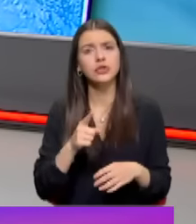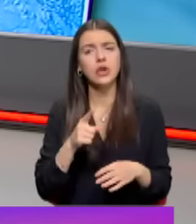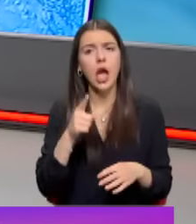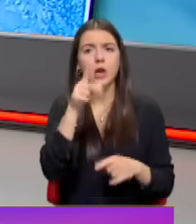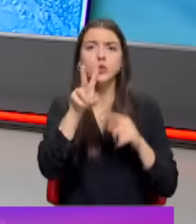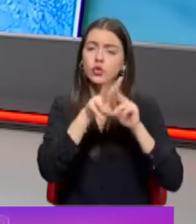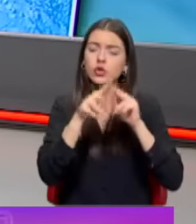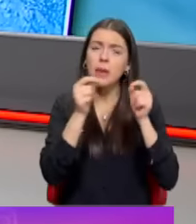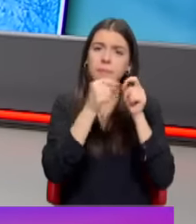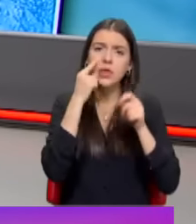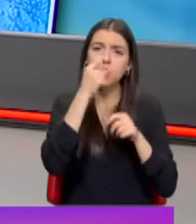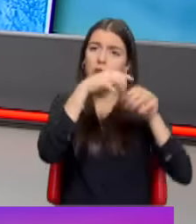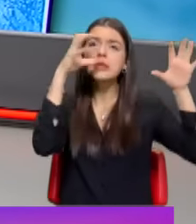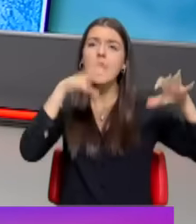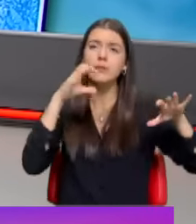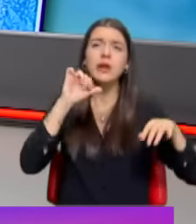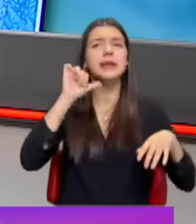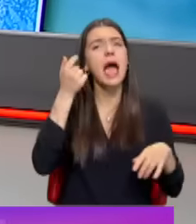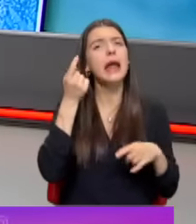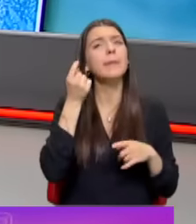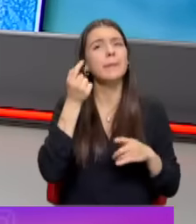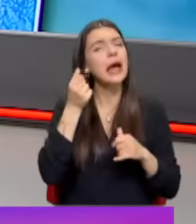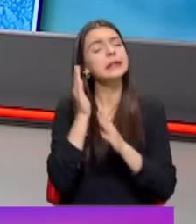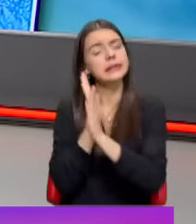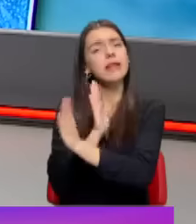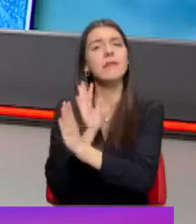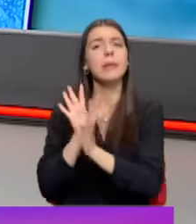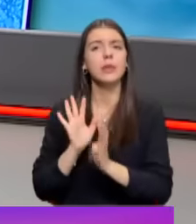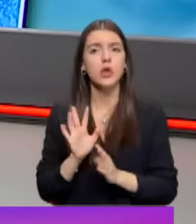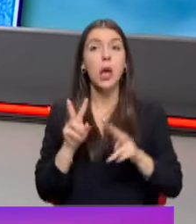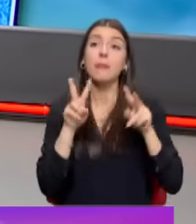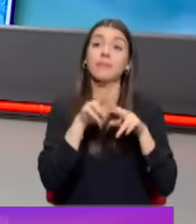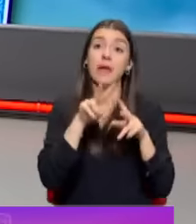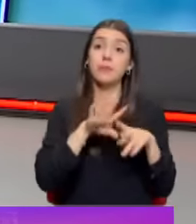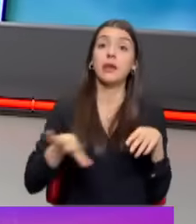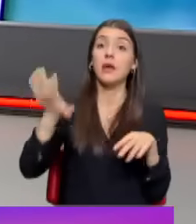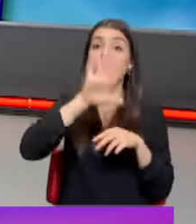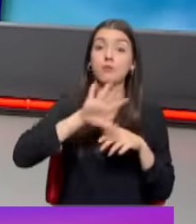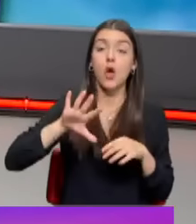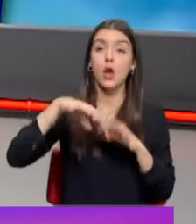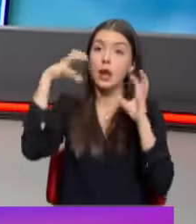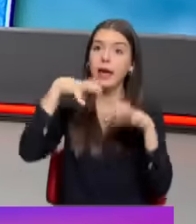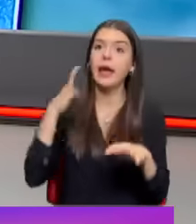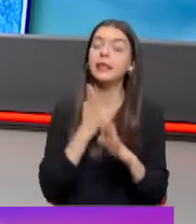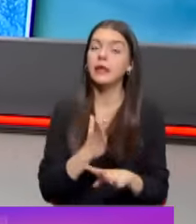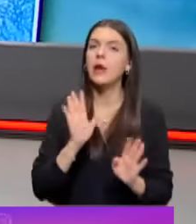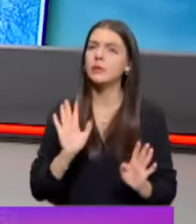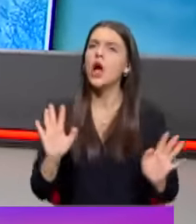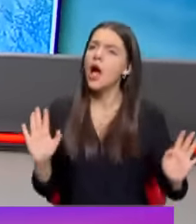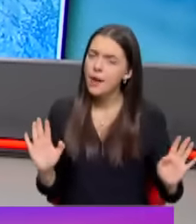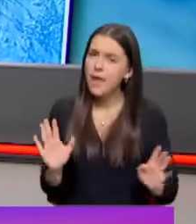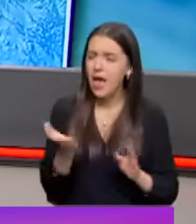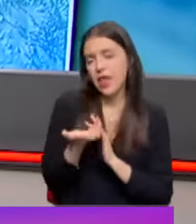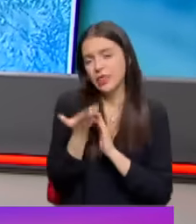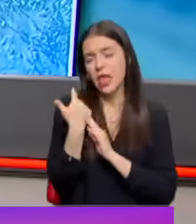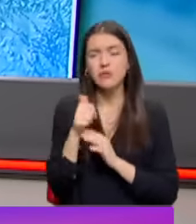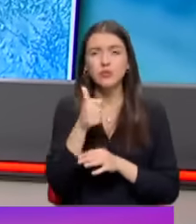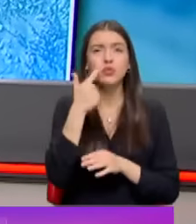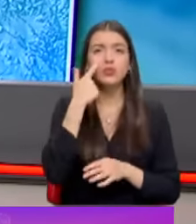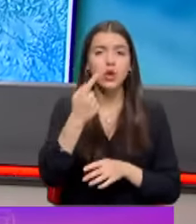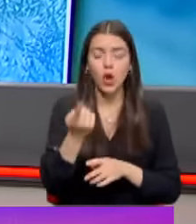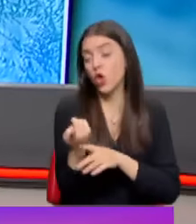batıdaki, kuzeybatıdaki yağışlar yarın biraz daha ilerliyor. Marmara bölgesinin genelini etkilemeye başlıyor. Ama geçtiğimiz günlerde